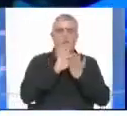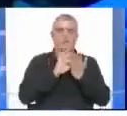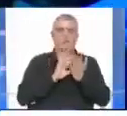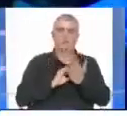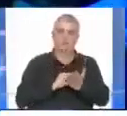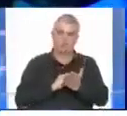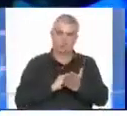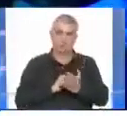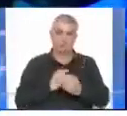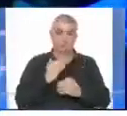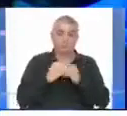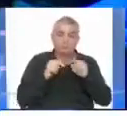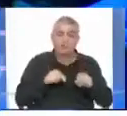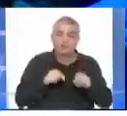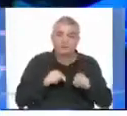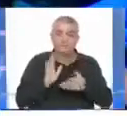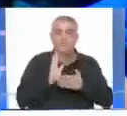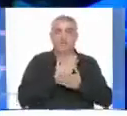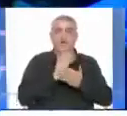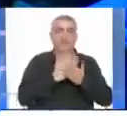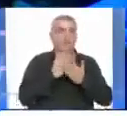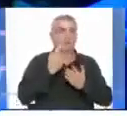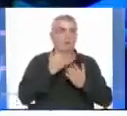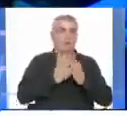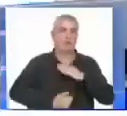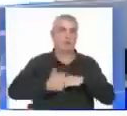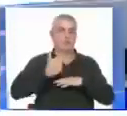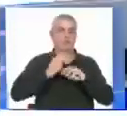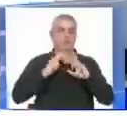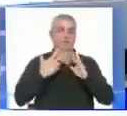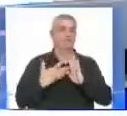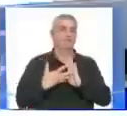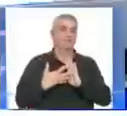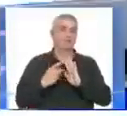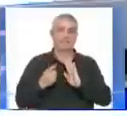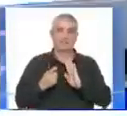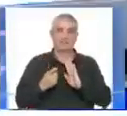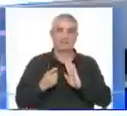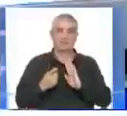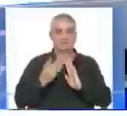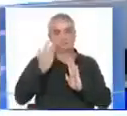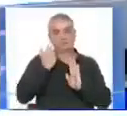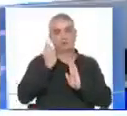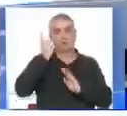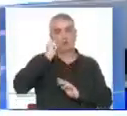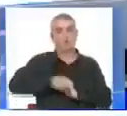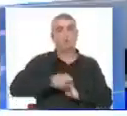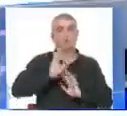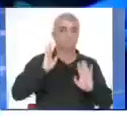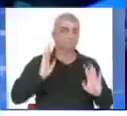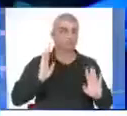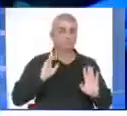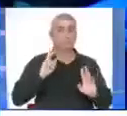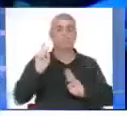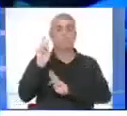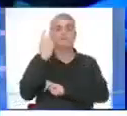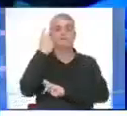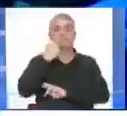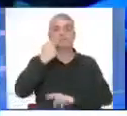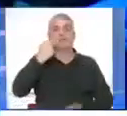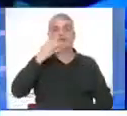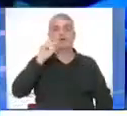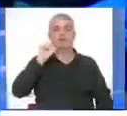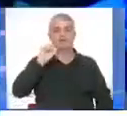האלה. בשלב הזה החליטו ראשי צוות החקירה להוריד הנחיה שמזמינים את הדס